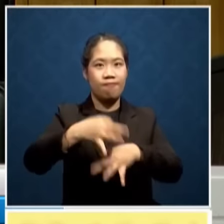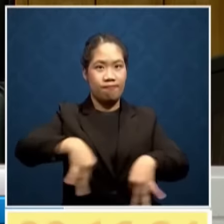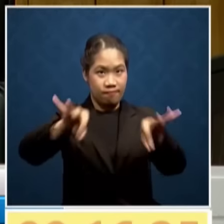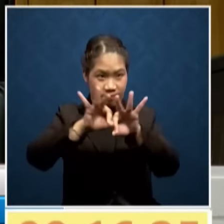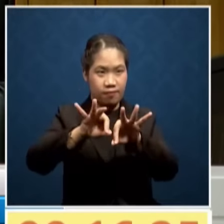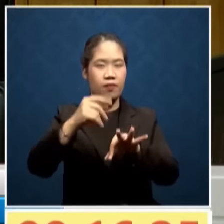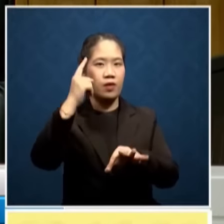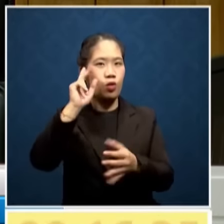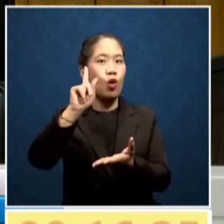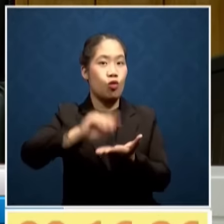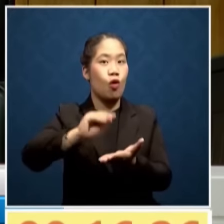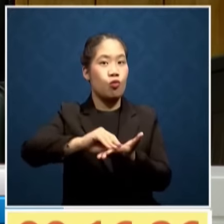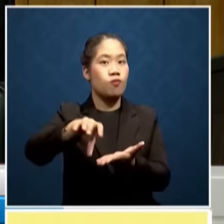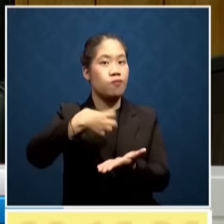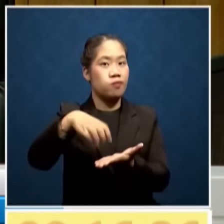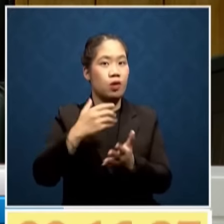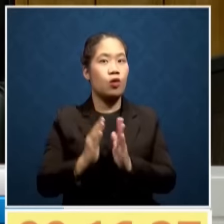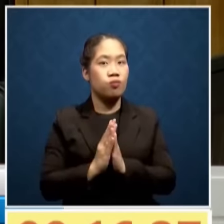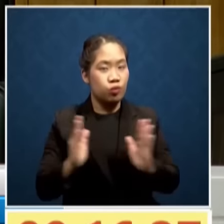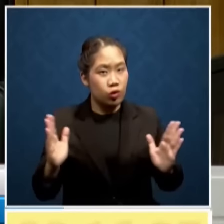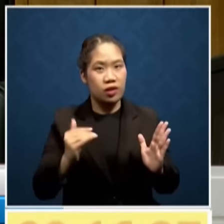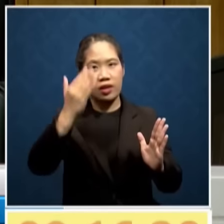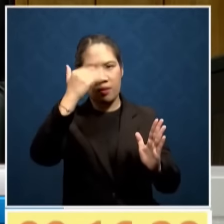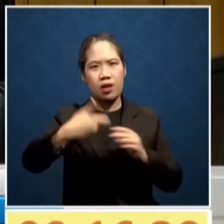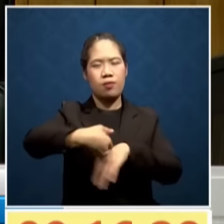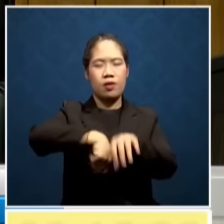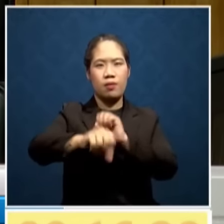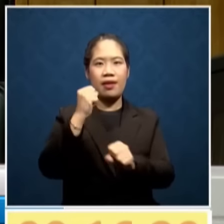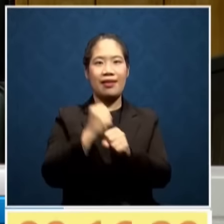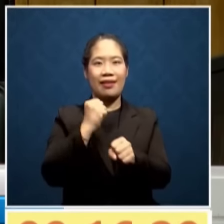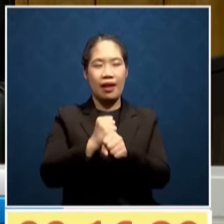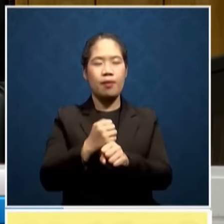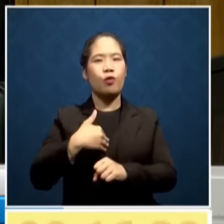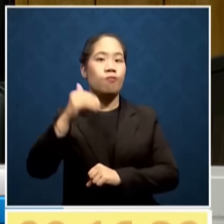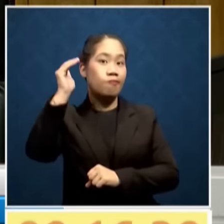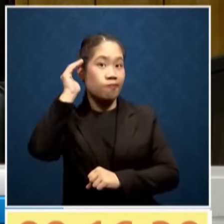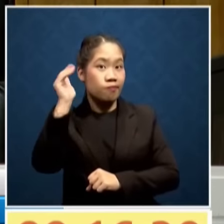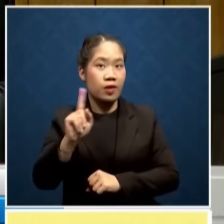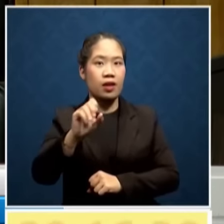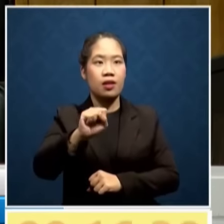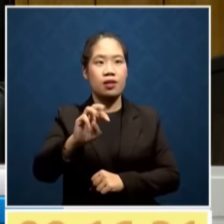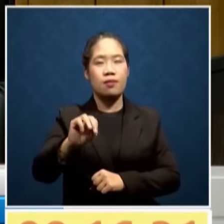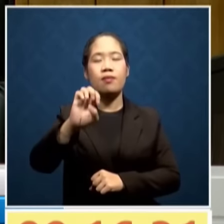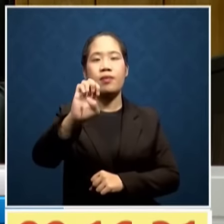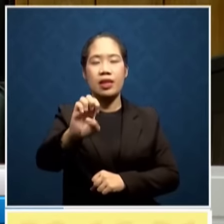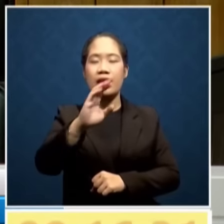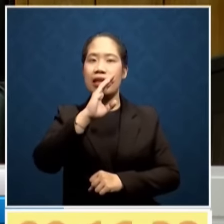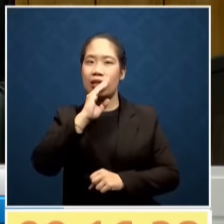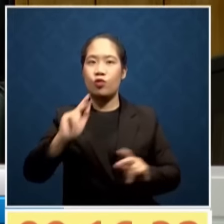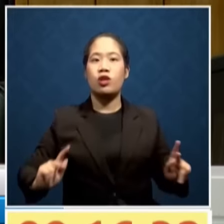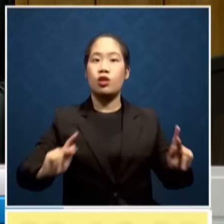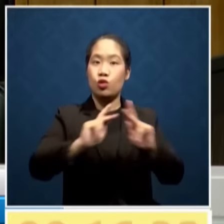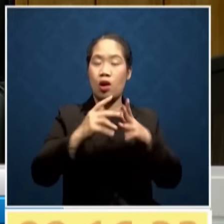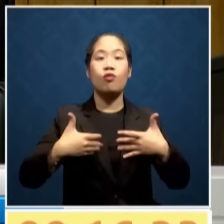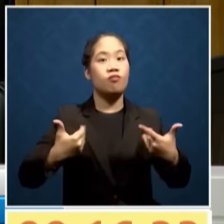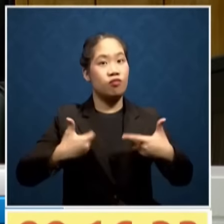บคุณอาจารย์ที่ให้ข้อมูลนะครับผมยืนยันว่าจะไปรับปฏิบัติแล้วก็ผมเชื่อว่า SME ถ้ามาในกระทรวงก็ยินดี